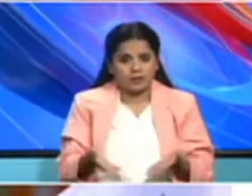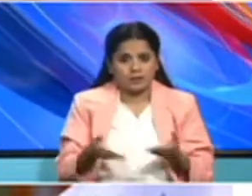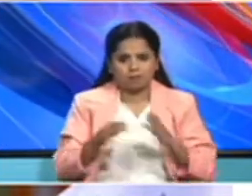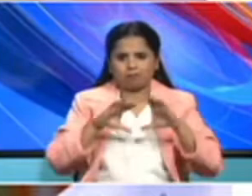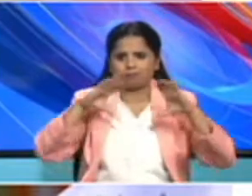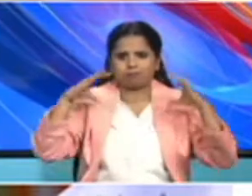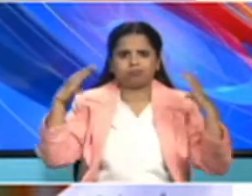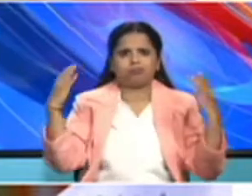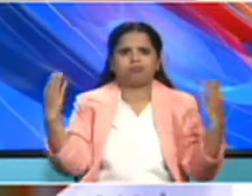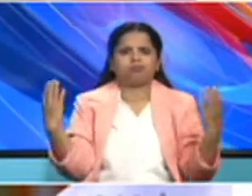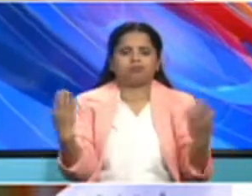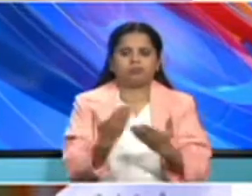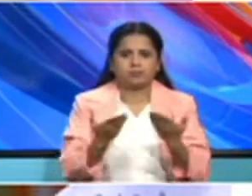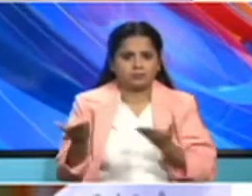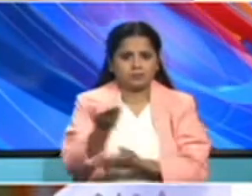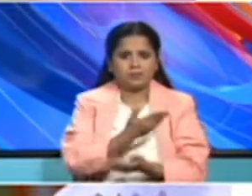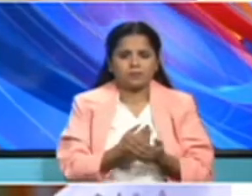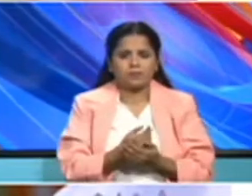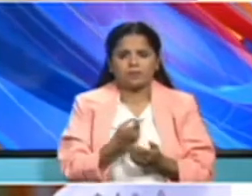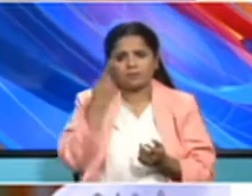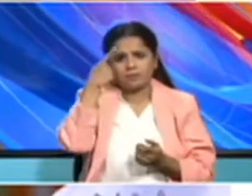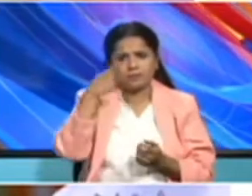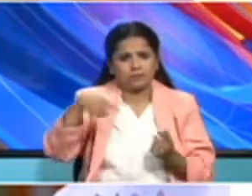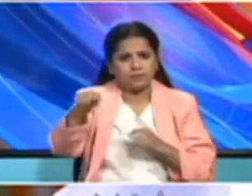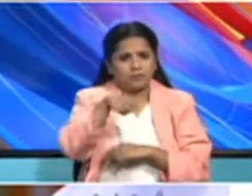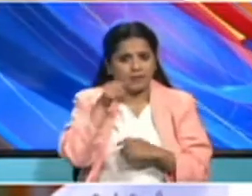में, जिस स्पोर्ट्स